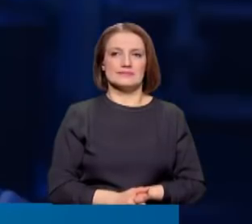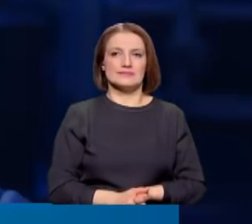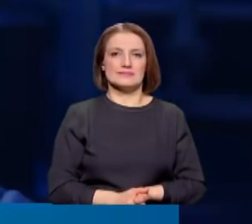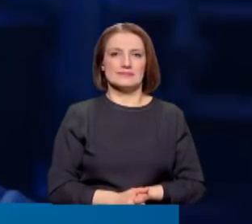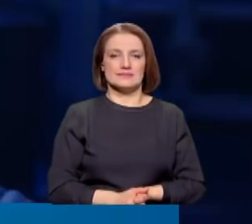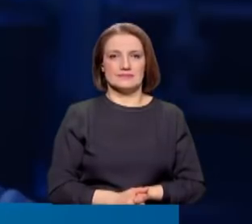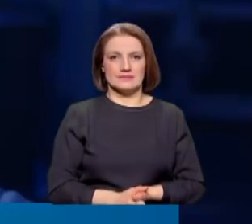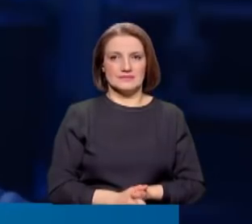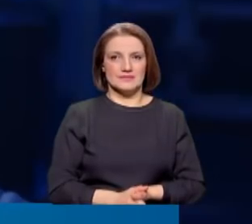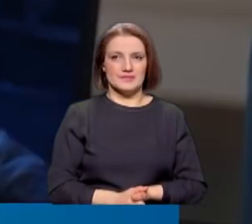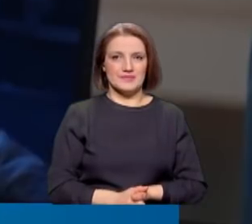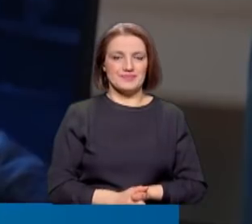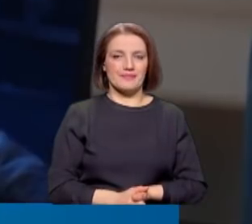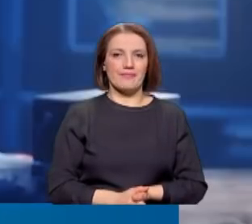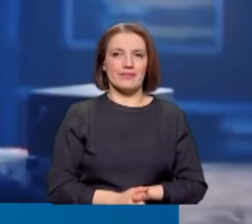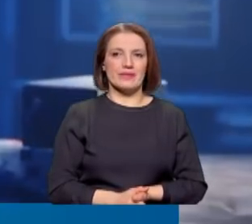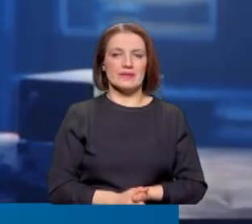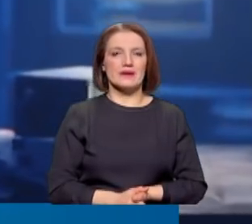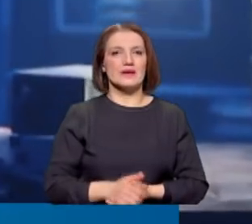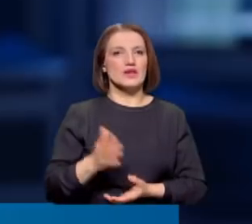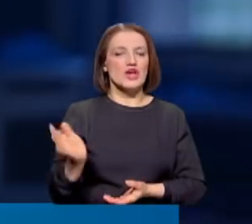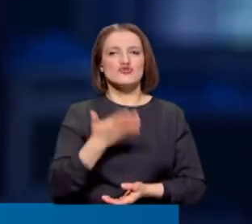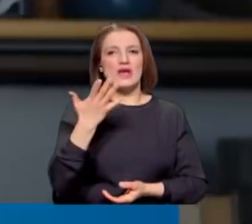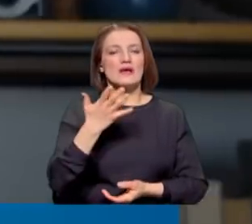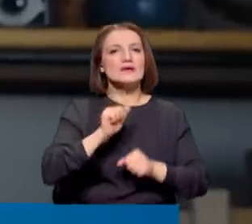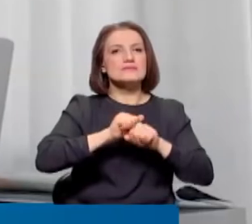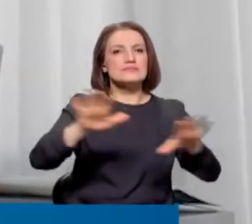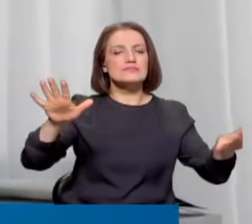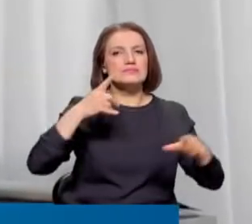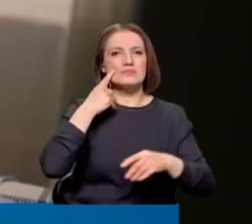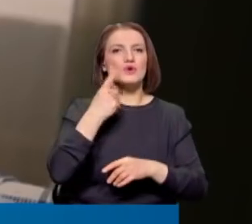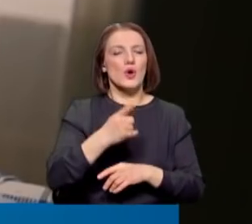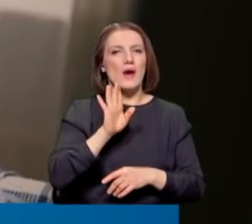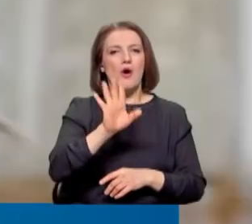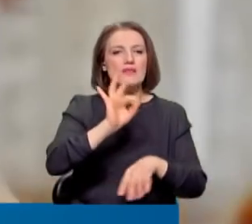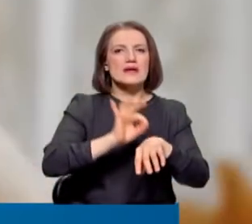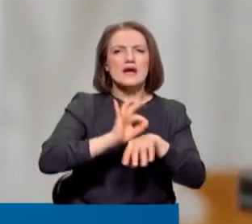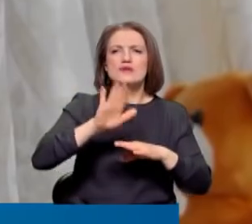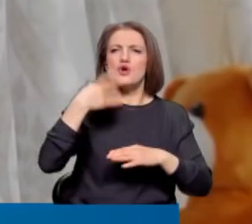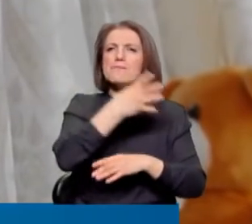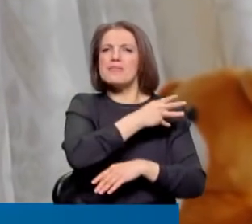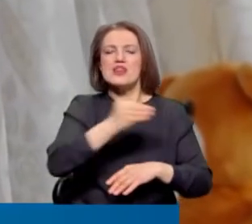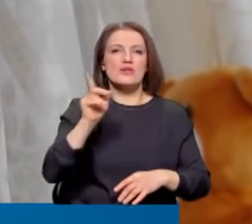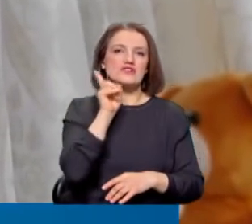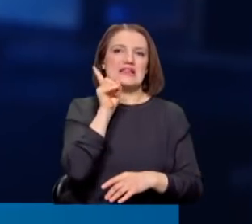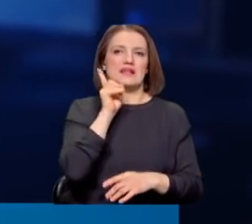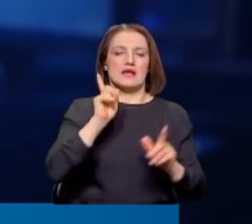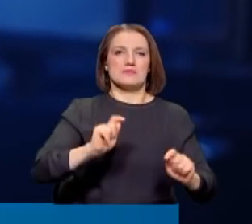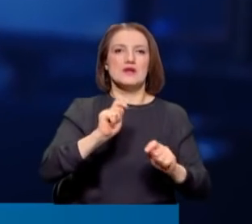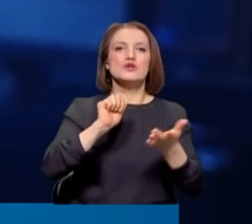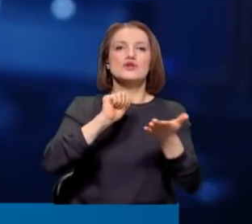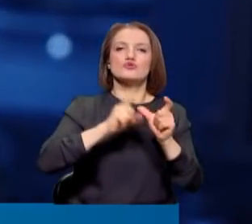geçecek geçecek geçecek geçecek yayınlandı platformlarda o dakikadan itibaren milyonlarca dinlendi